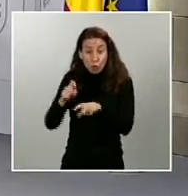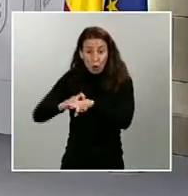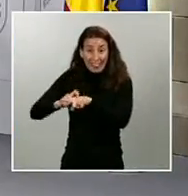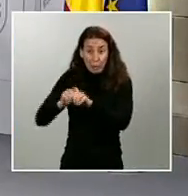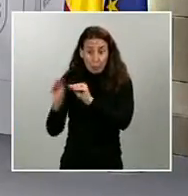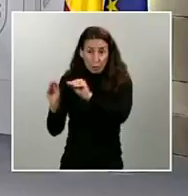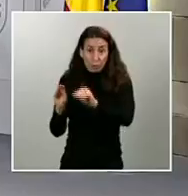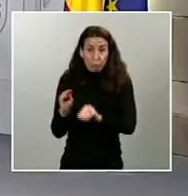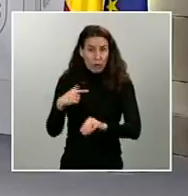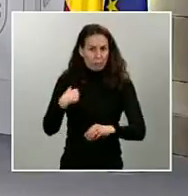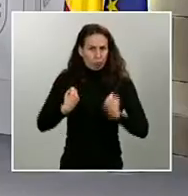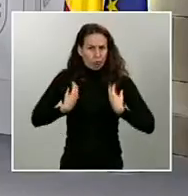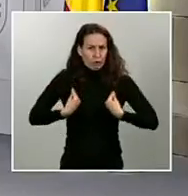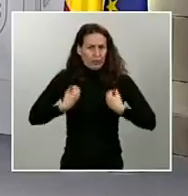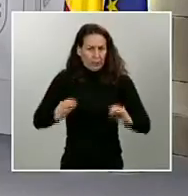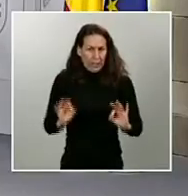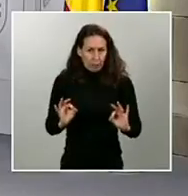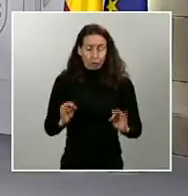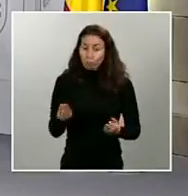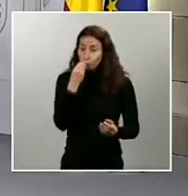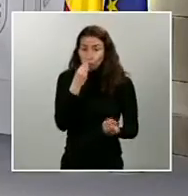que són evidentment molt alimenticios i molt sabrosos.